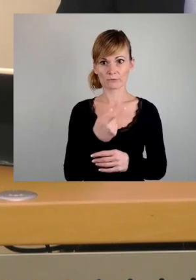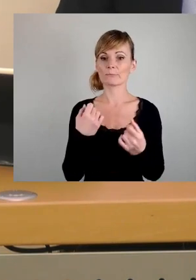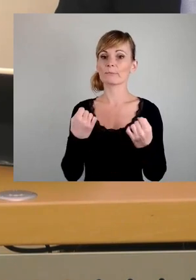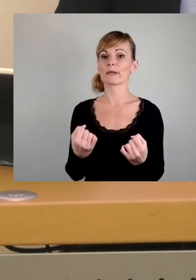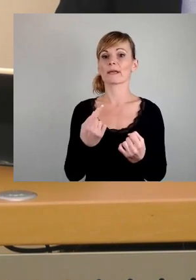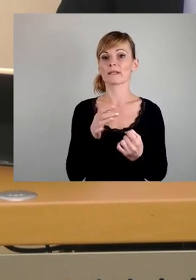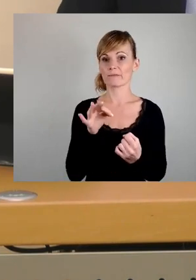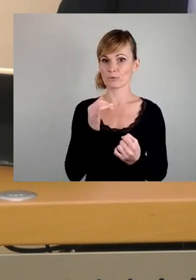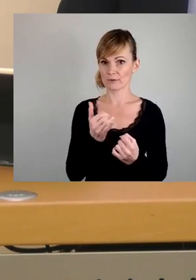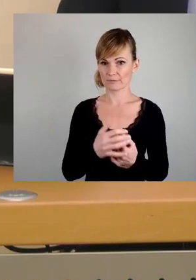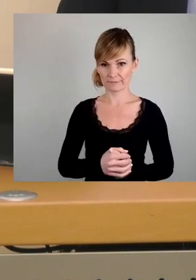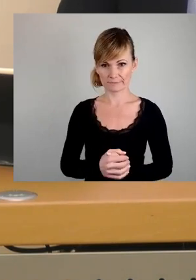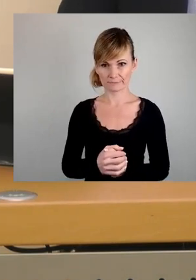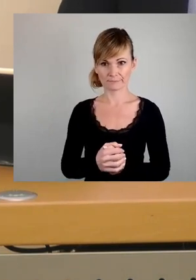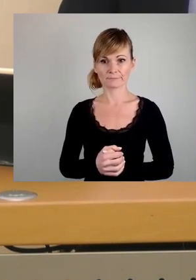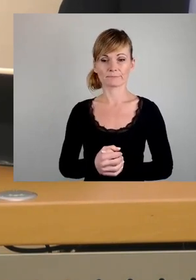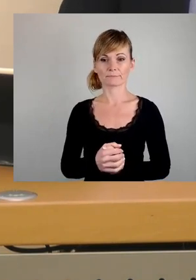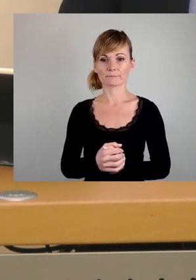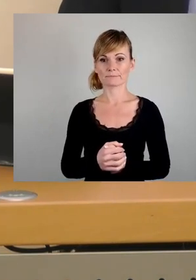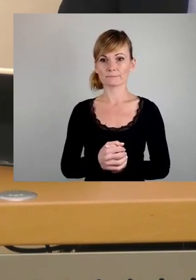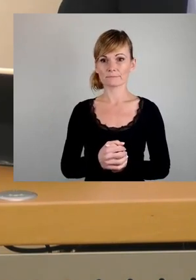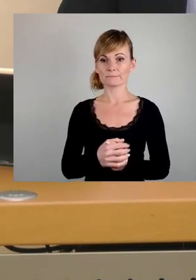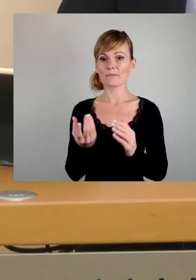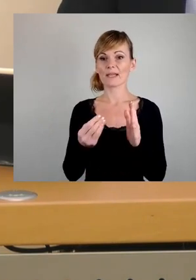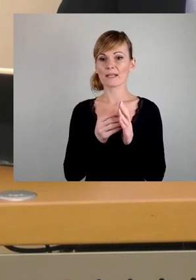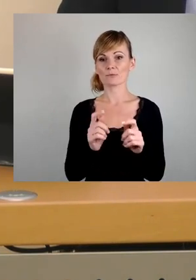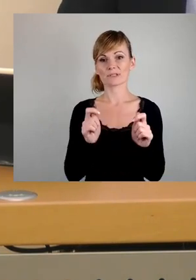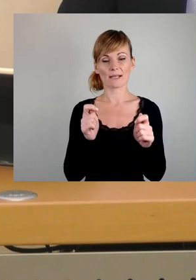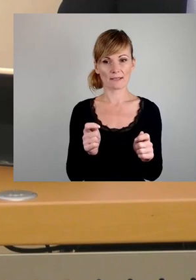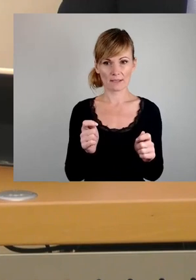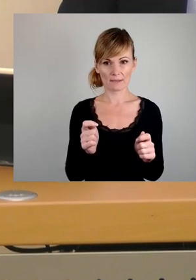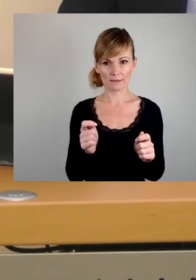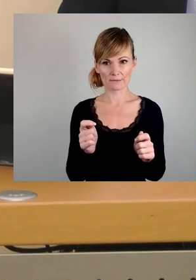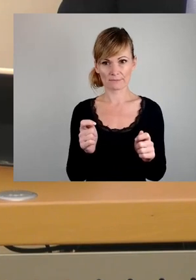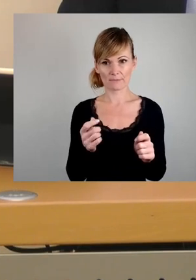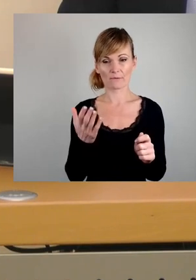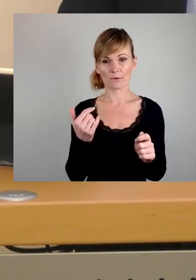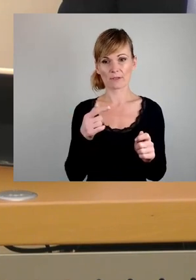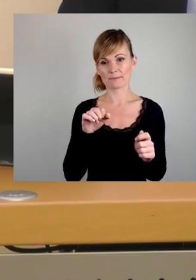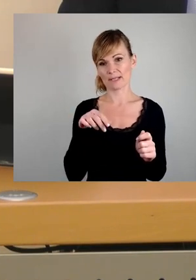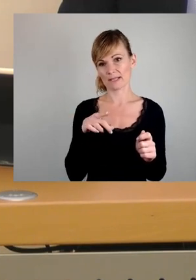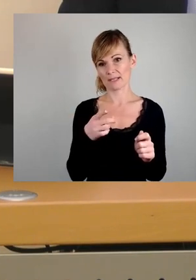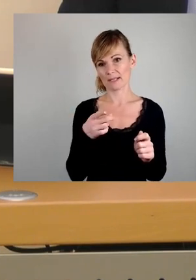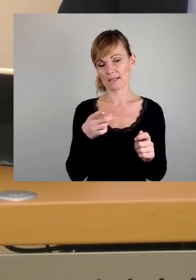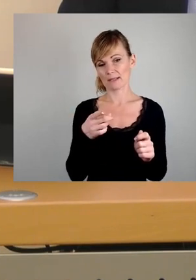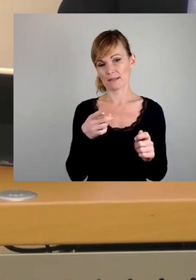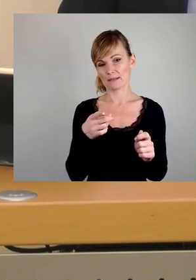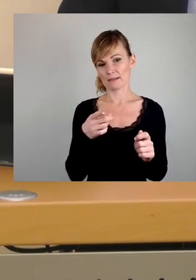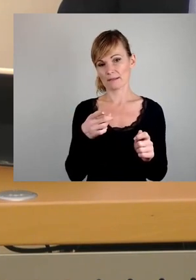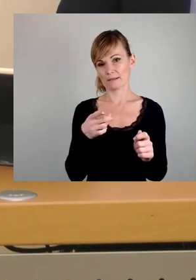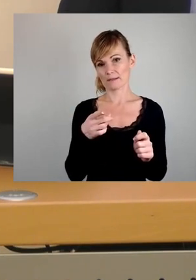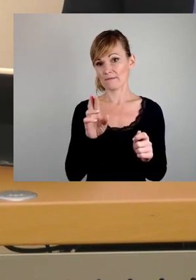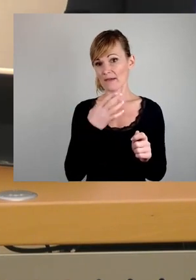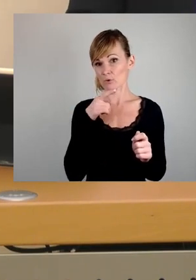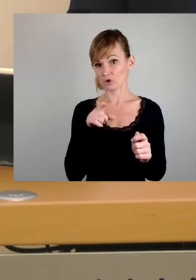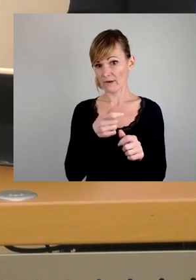gefunden. Und dann haben wir den Ergänzungsantrag von der SPD. Wer diesem folgen möchte, den